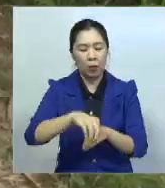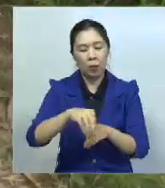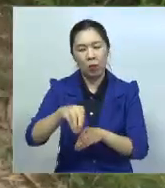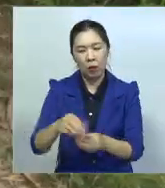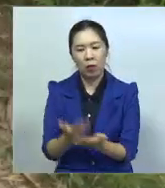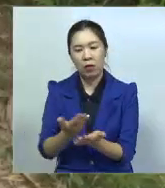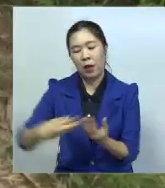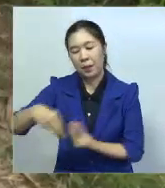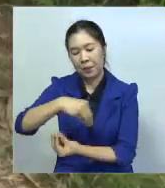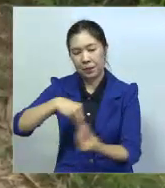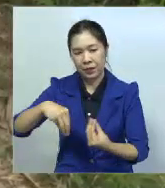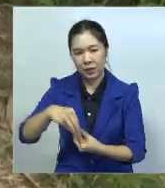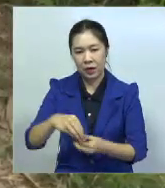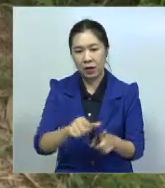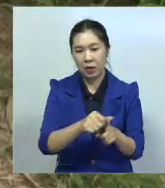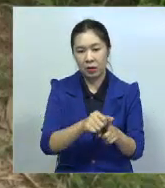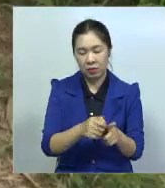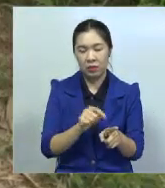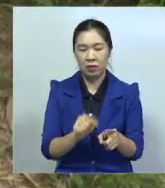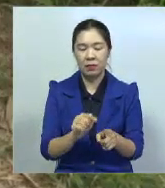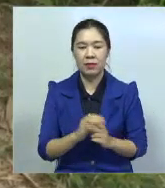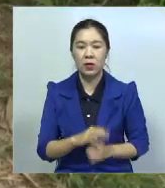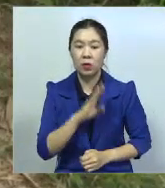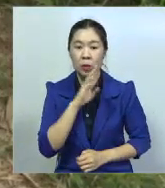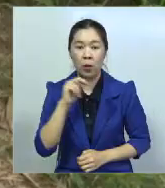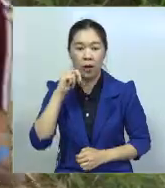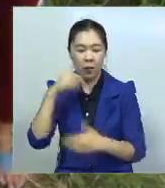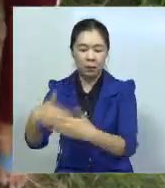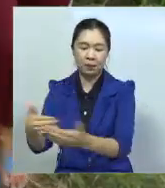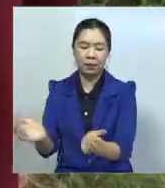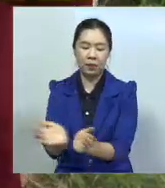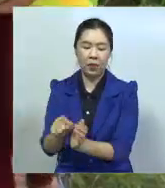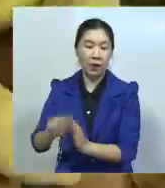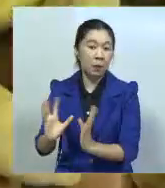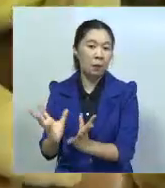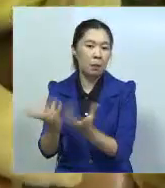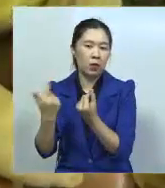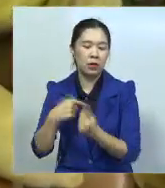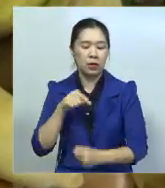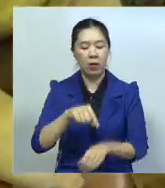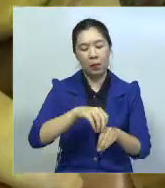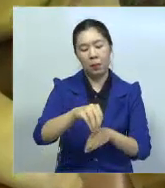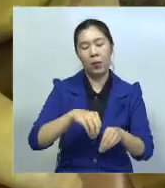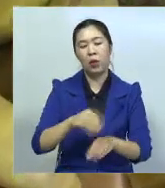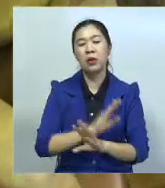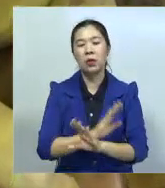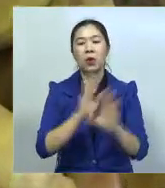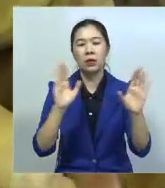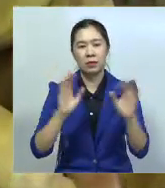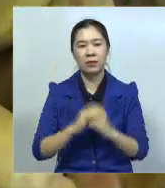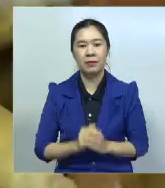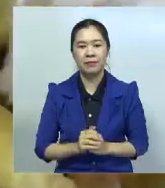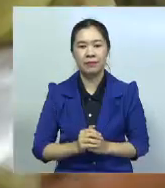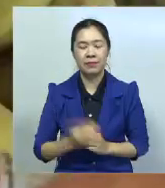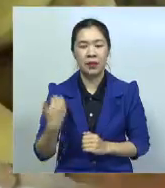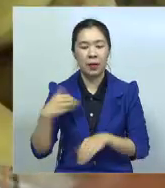ายได้ระหว่างปลูกข้าวนาปีชาวบ้านบอกว่าหากน้ำหมดบ่อเนี่ยอาจจะต้องเลิกปลูกครับเช่นเดียวกับคนในหมู่บ้านที่ปลูกข้าวโพด